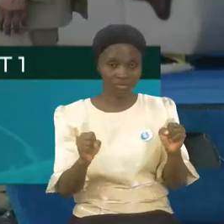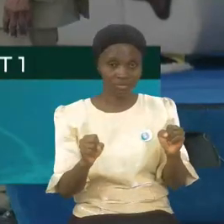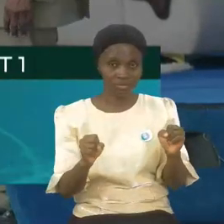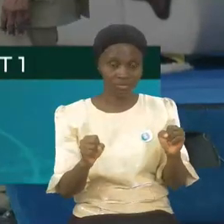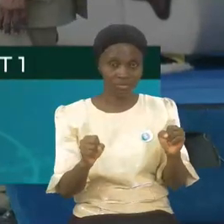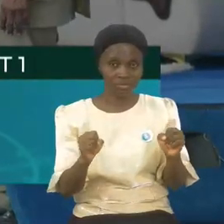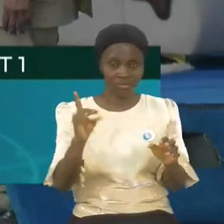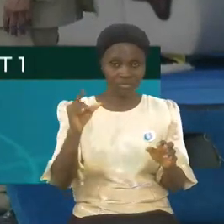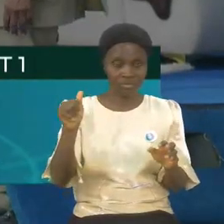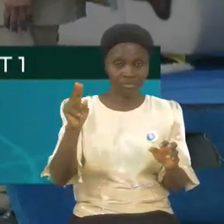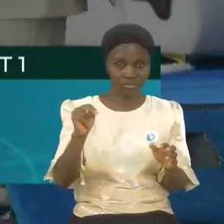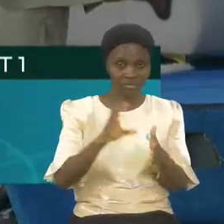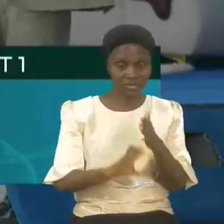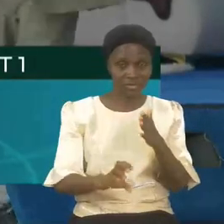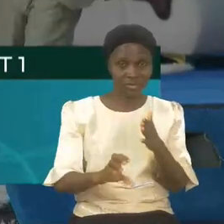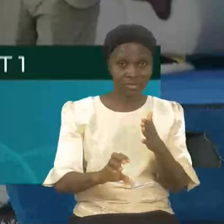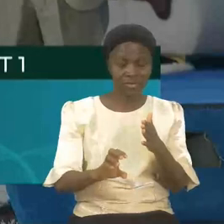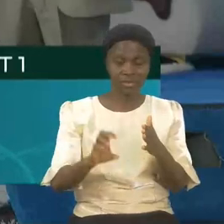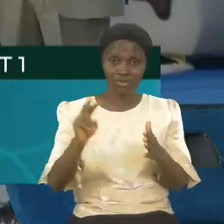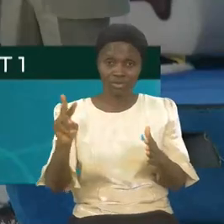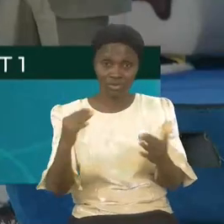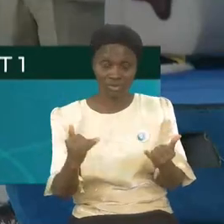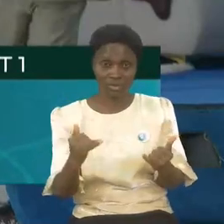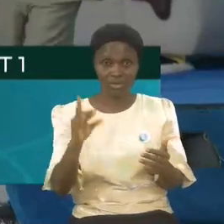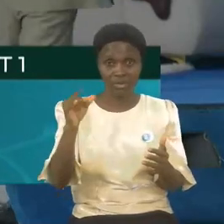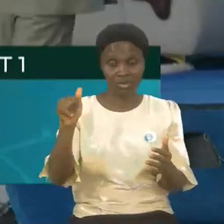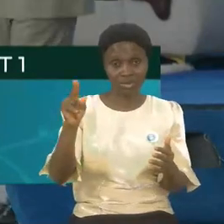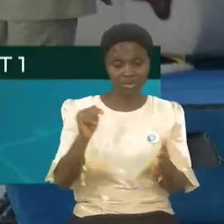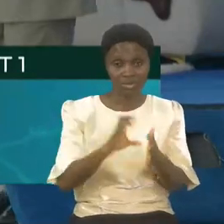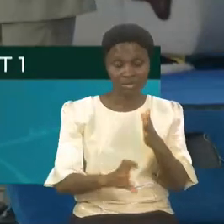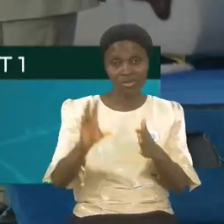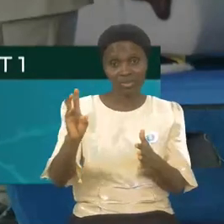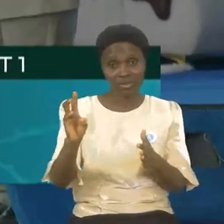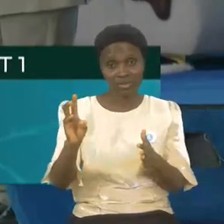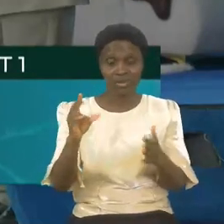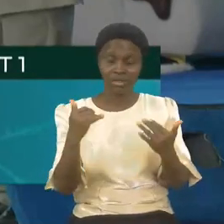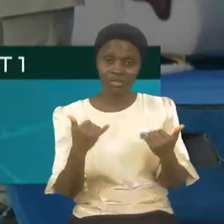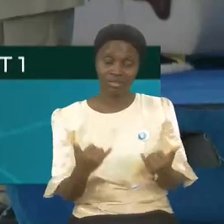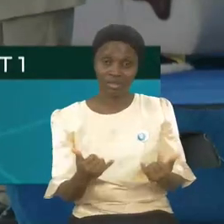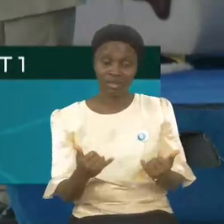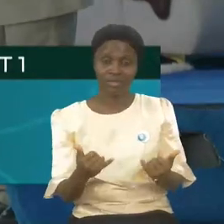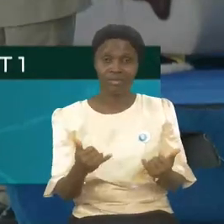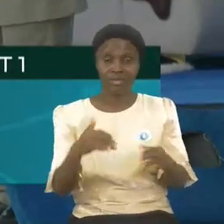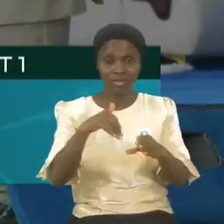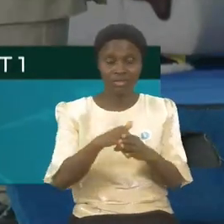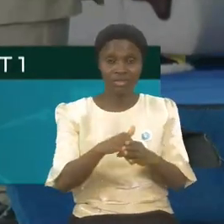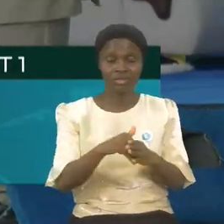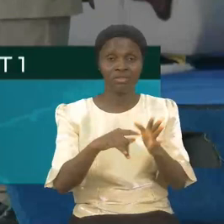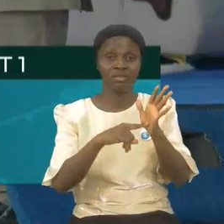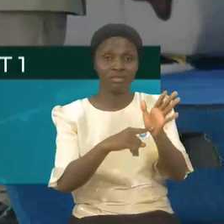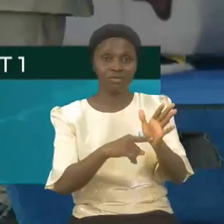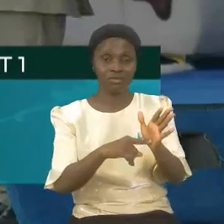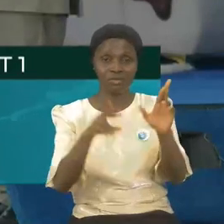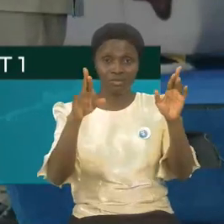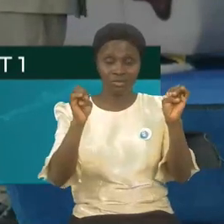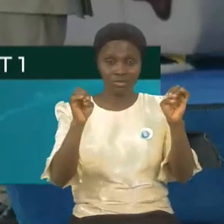les 10 cônes Daniel de dire pierre dit col d'Agnès